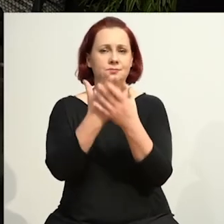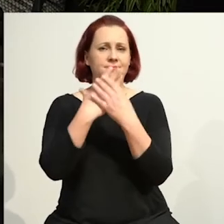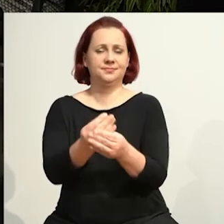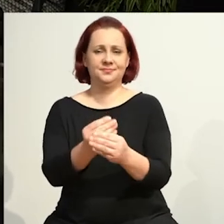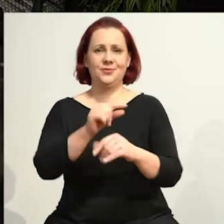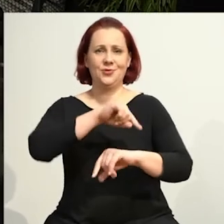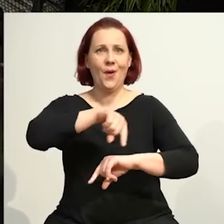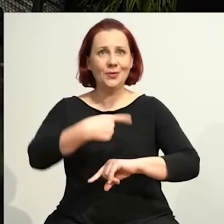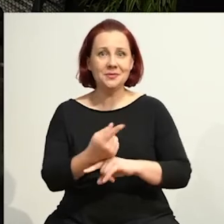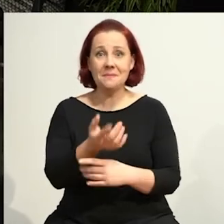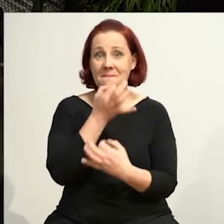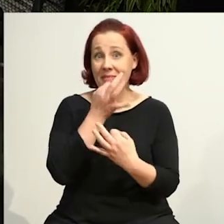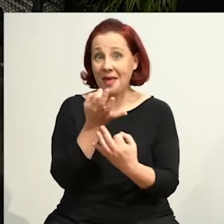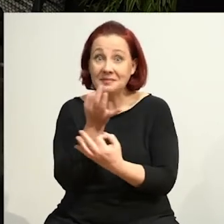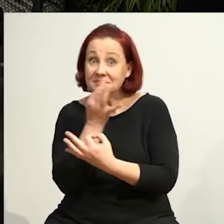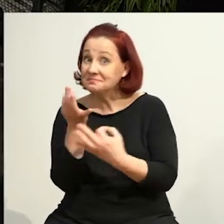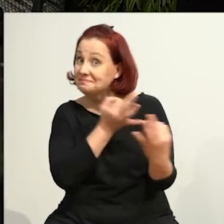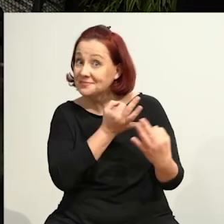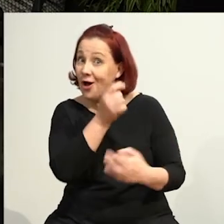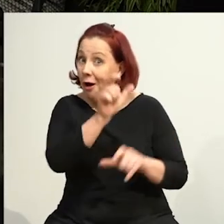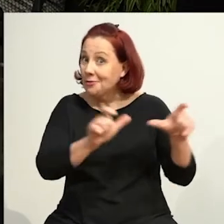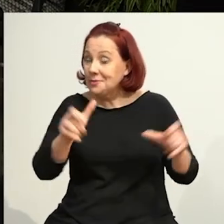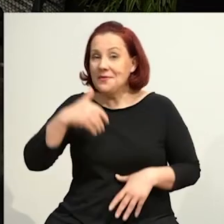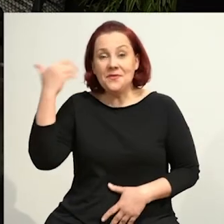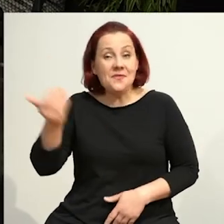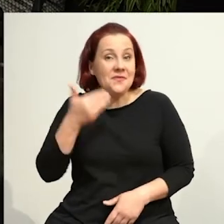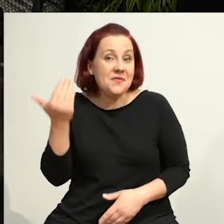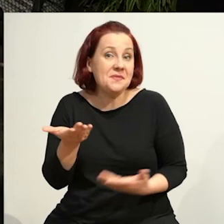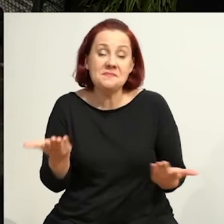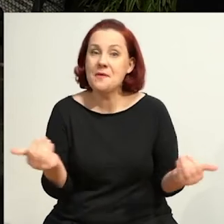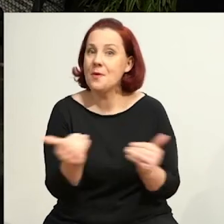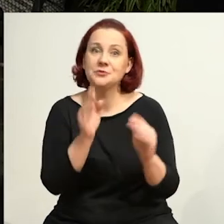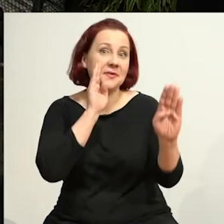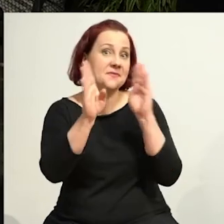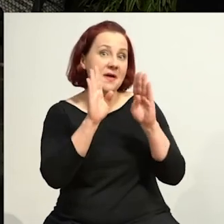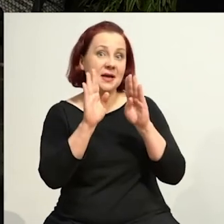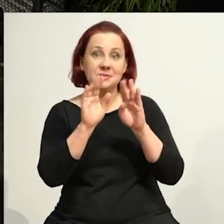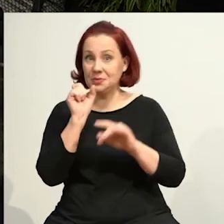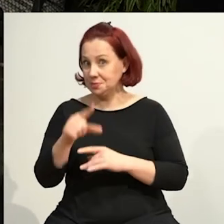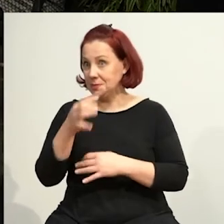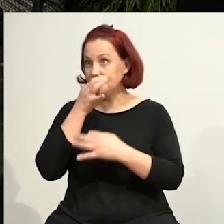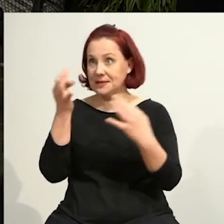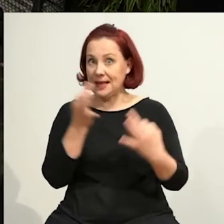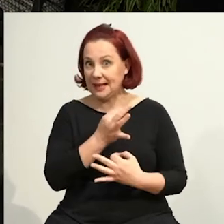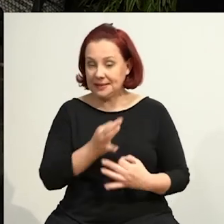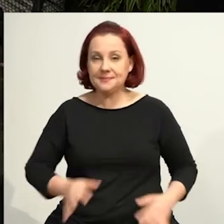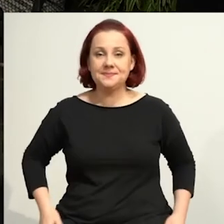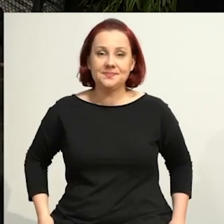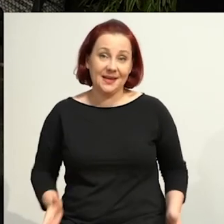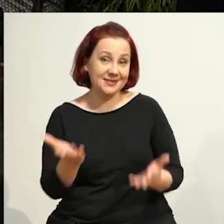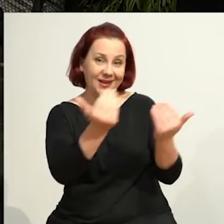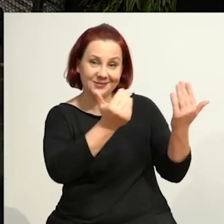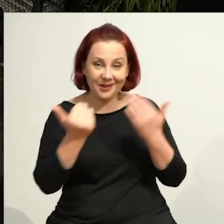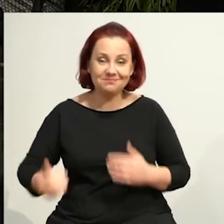jakieś pytania do naszych prelegentów, czy może Facebook zadał nam jakieś pytanie? Zachęcam.